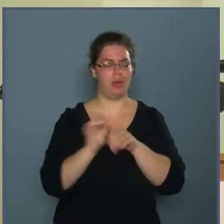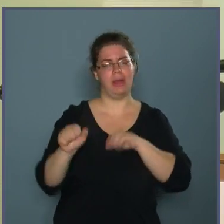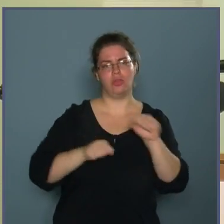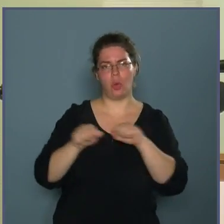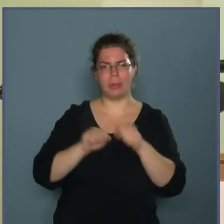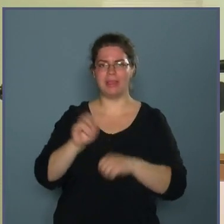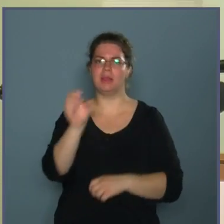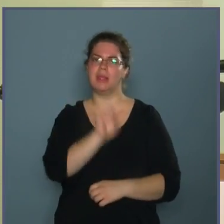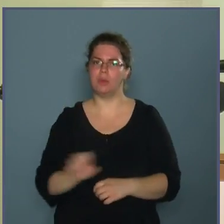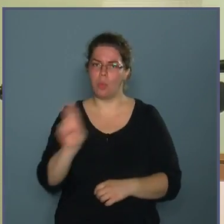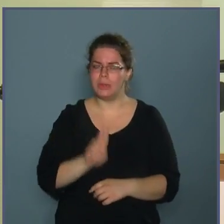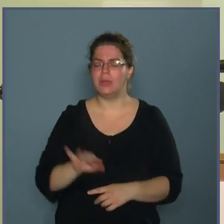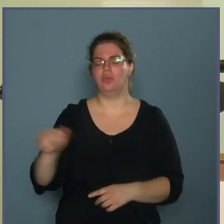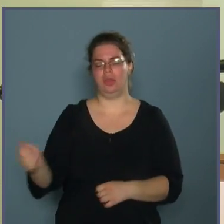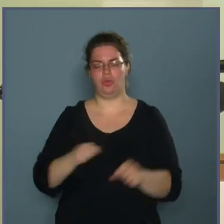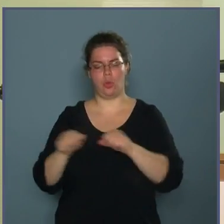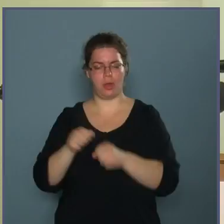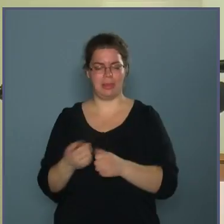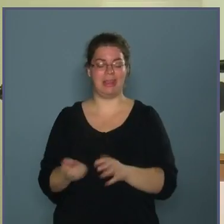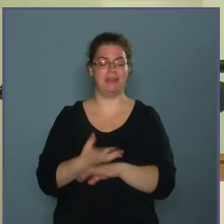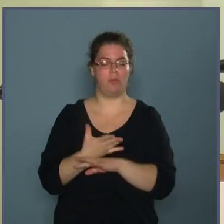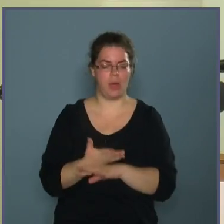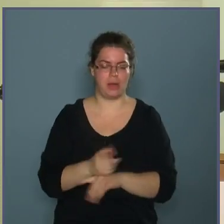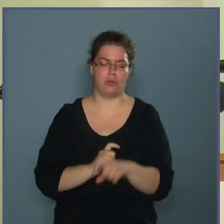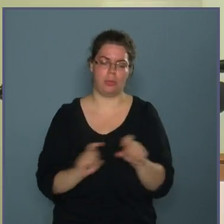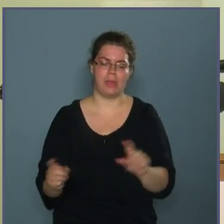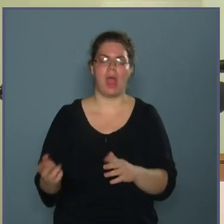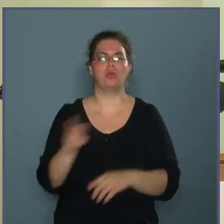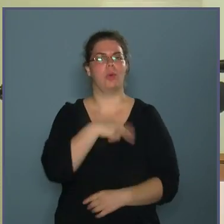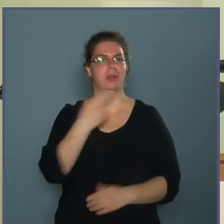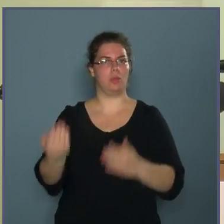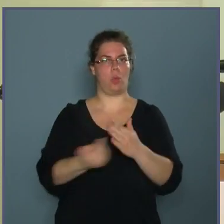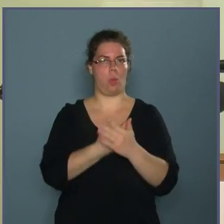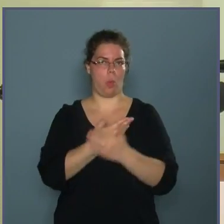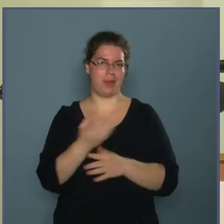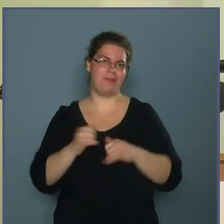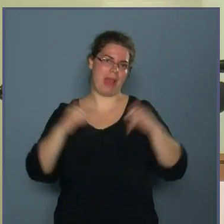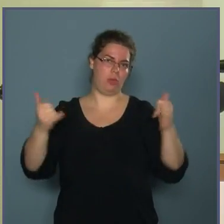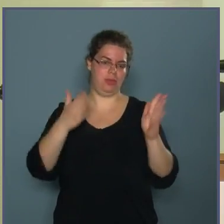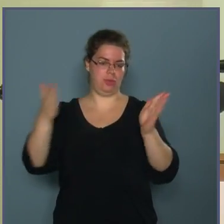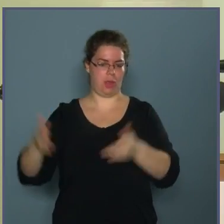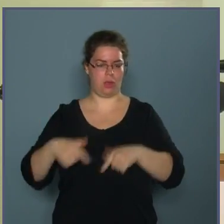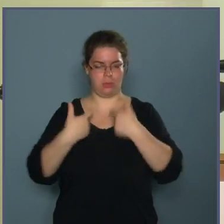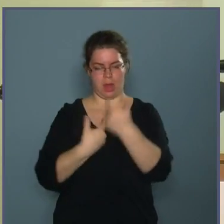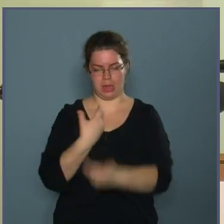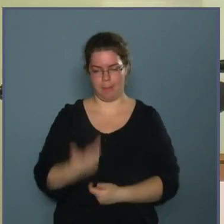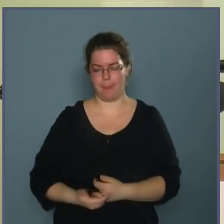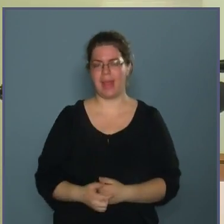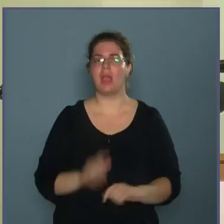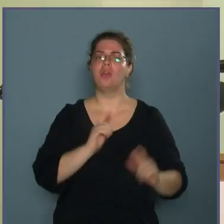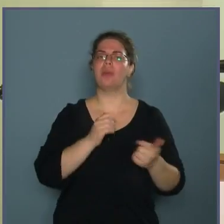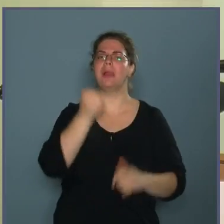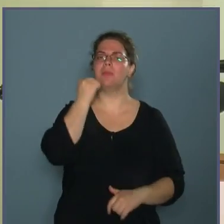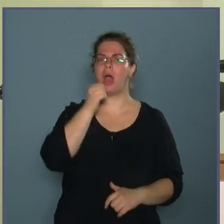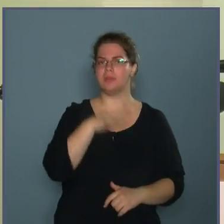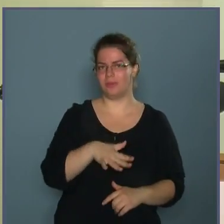kormányzati, uniós és önkormányzati források révén kórházunk új fejlődési szakaszba lépett. A csepeli